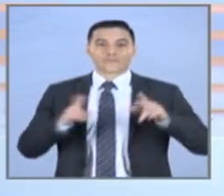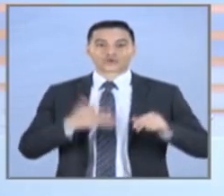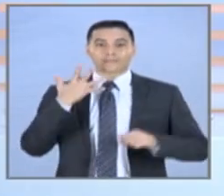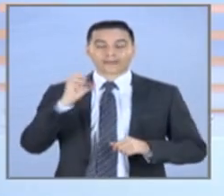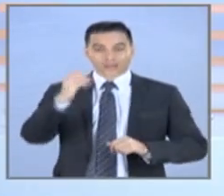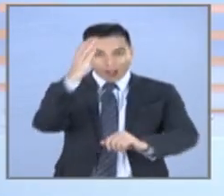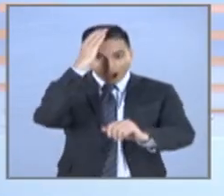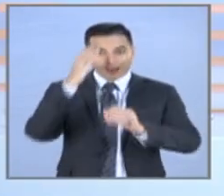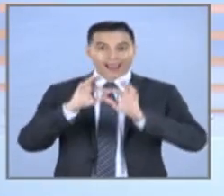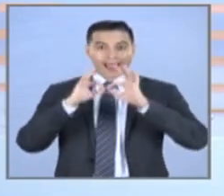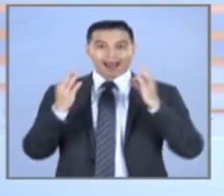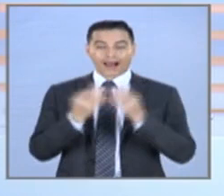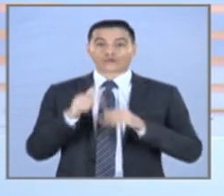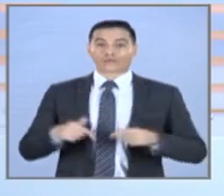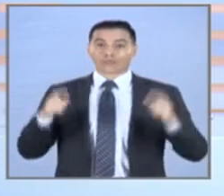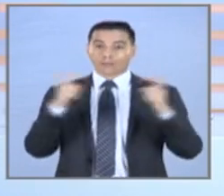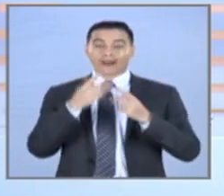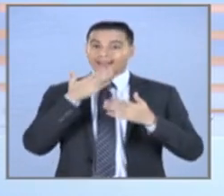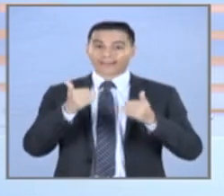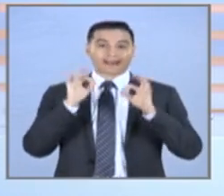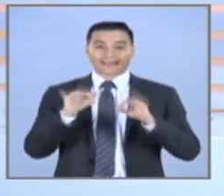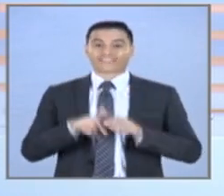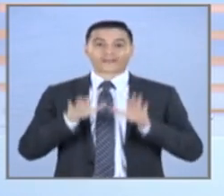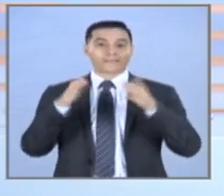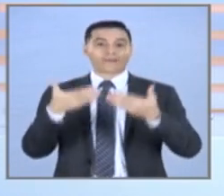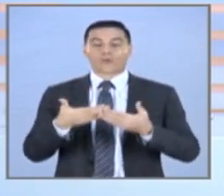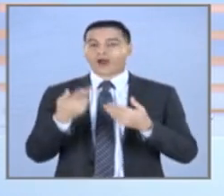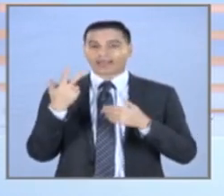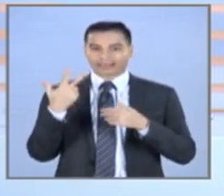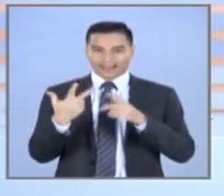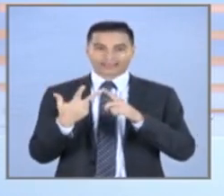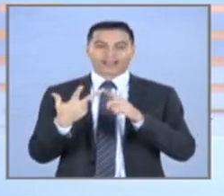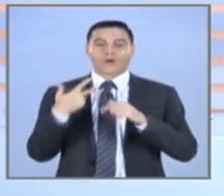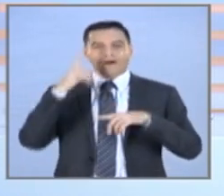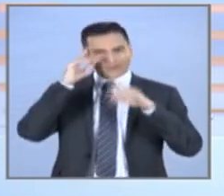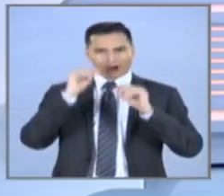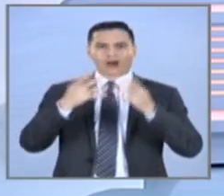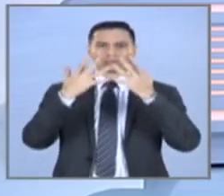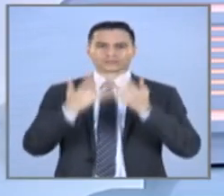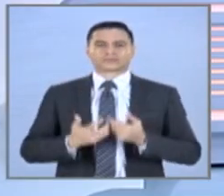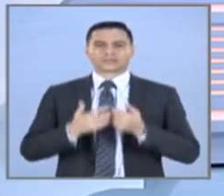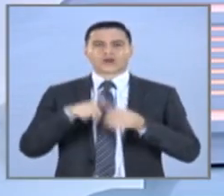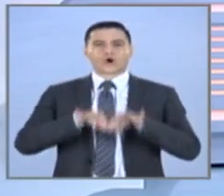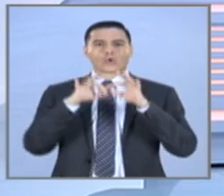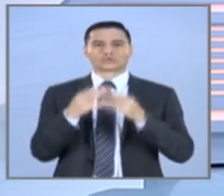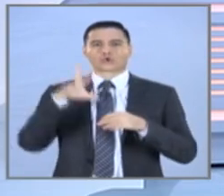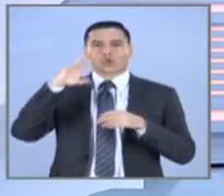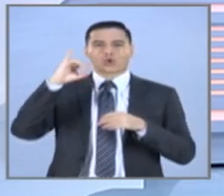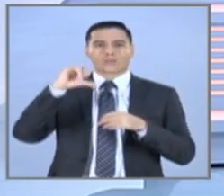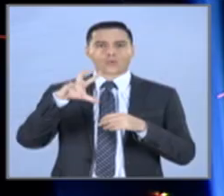القسم الخامس عباقرة العائلات، مباراة جميلة في المجموعة الثالثة، وهفكركم بالنتيجة. عيلة